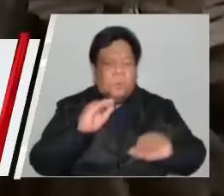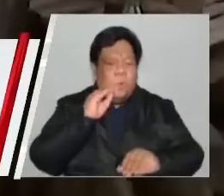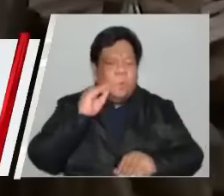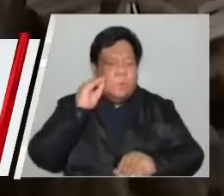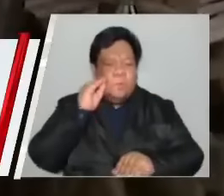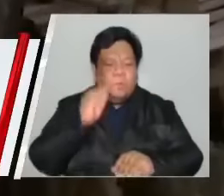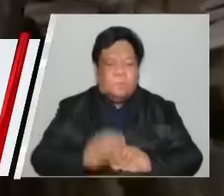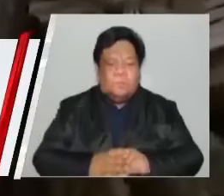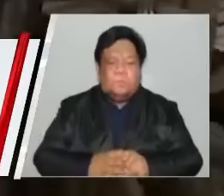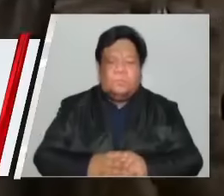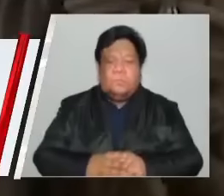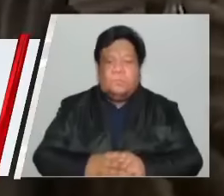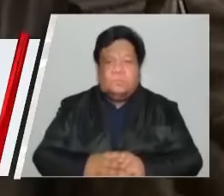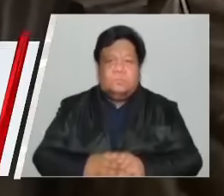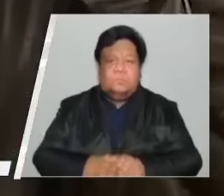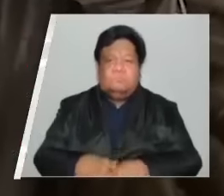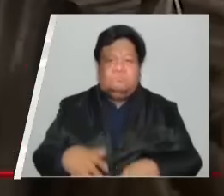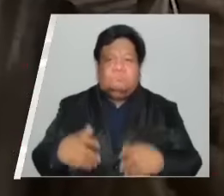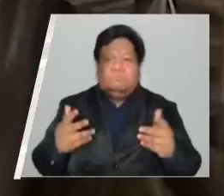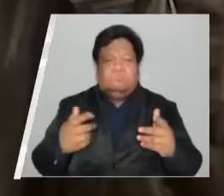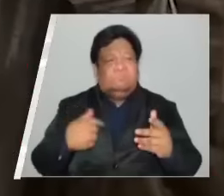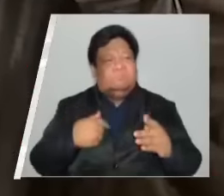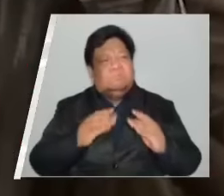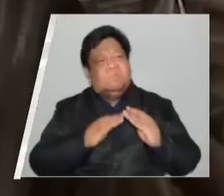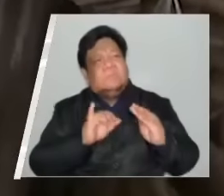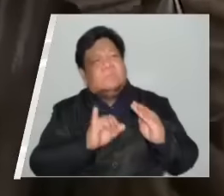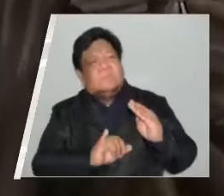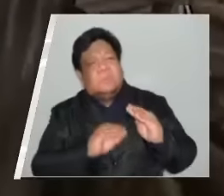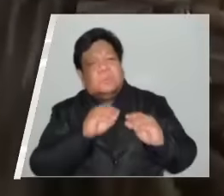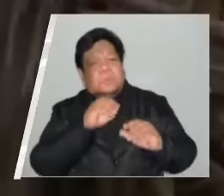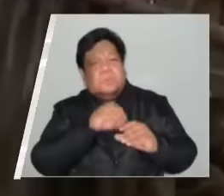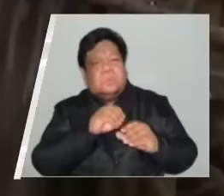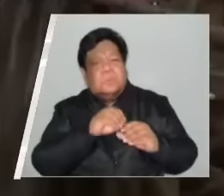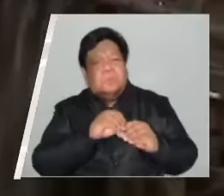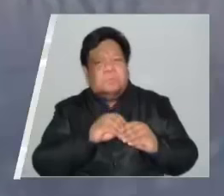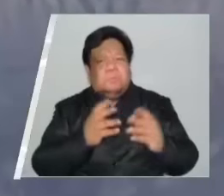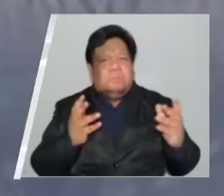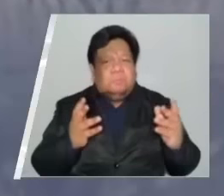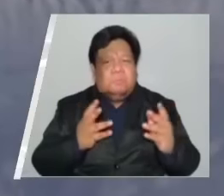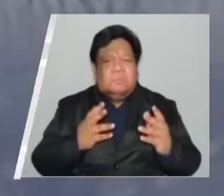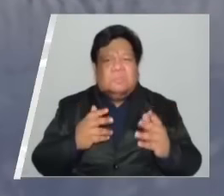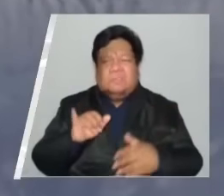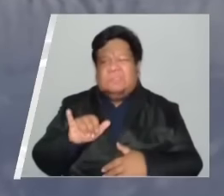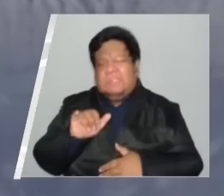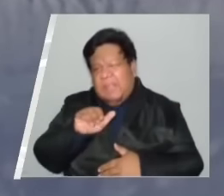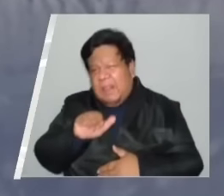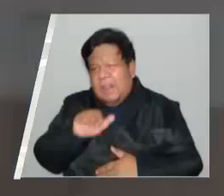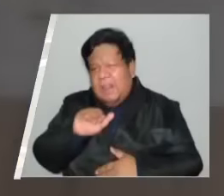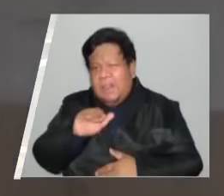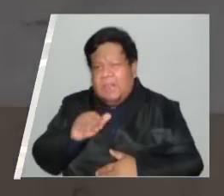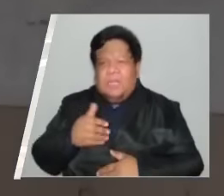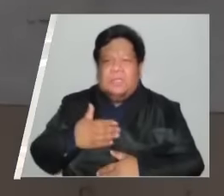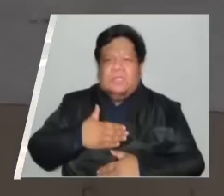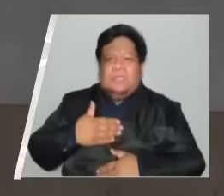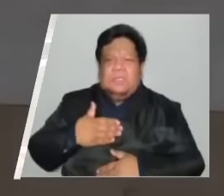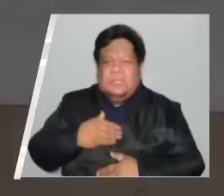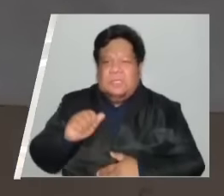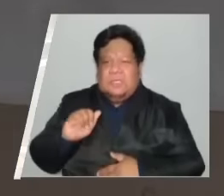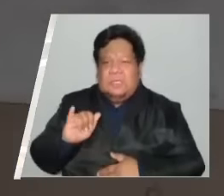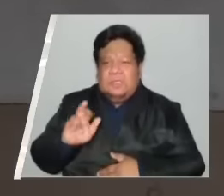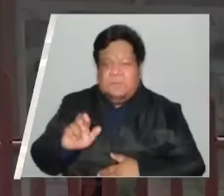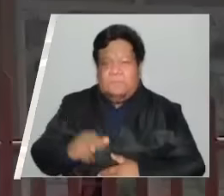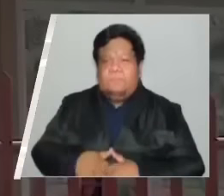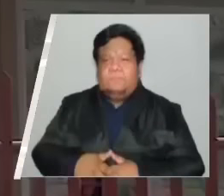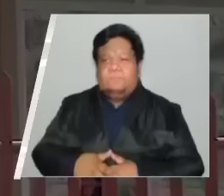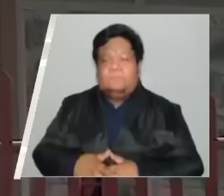loob. Hindi na po pinalabas at yun po, hinahapo po yung bata. Tinamaan din ng ashfall ang barangay poblasyon sa